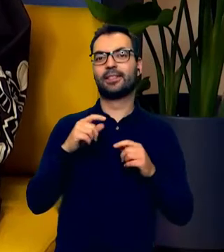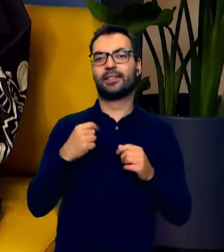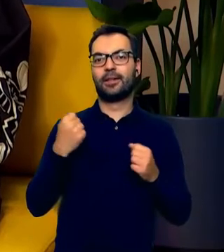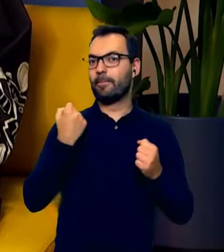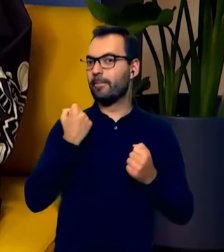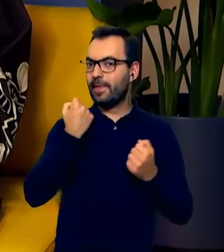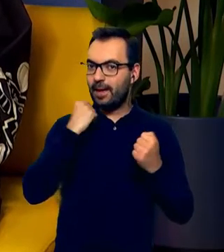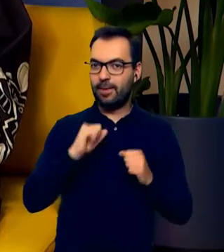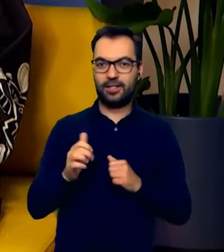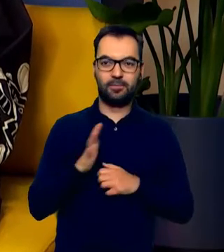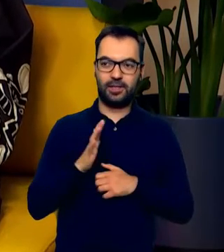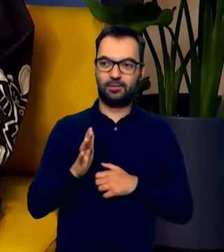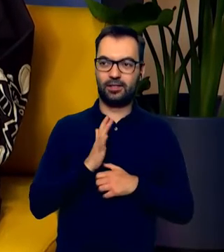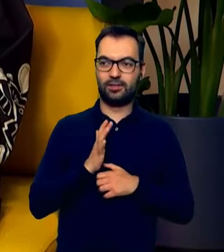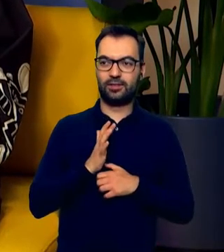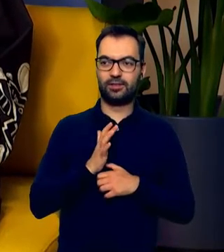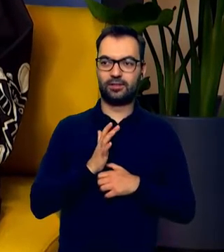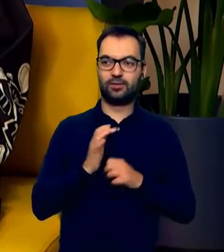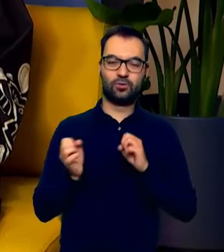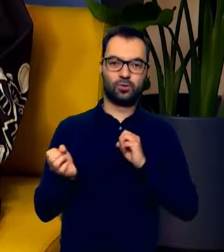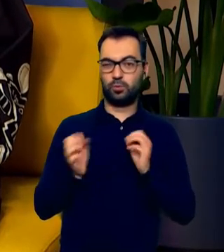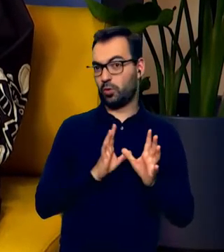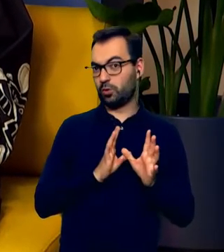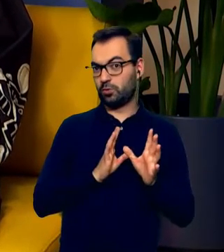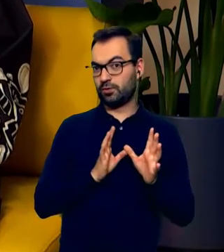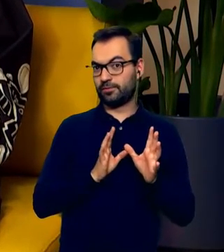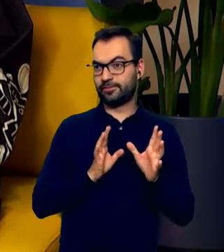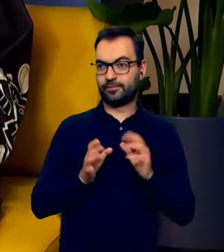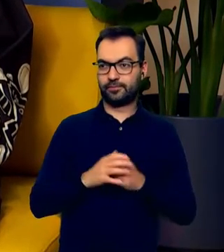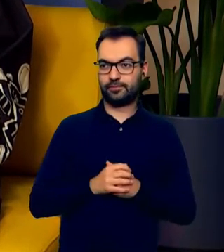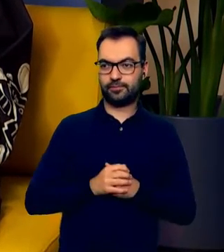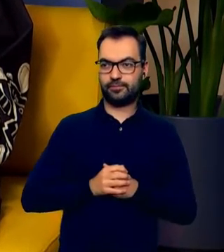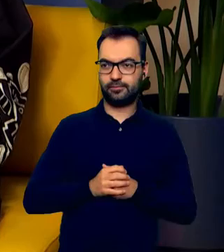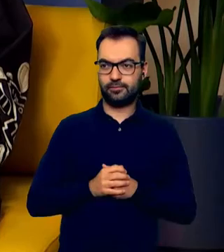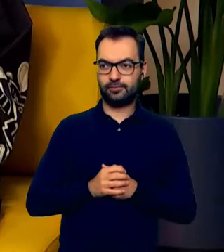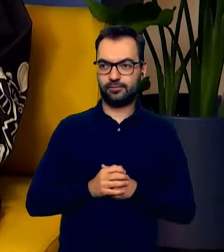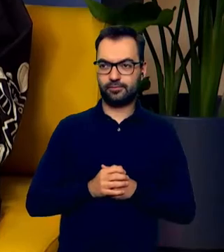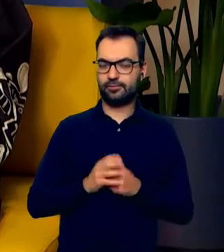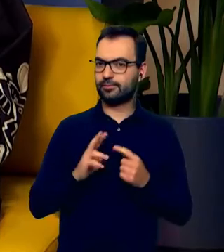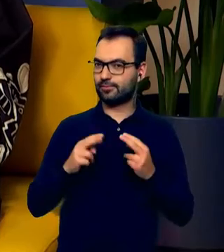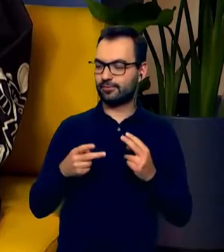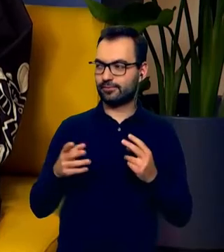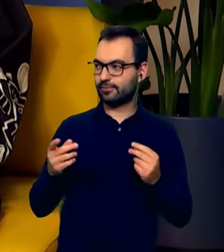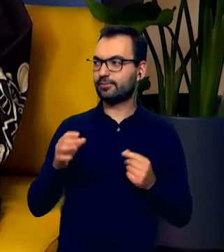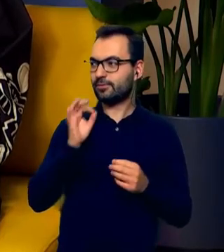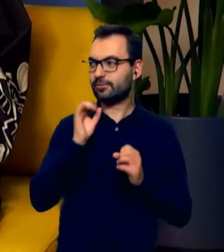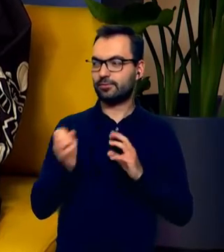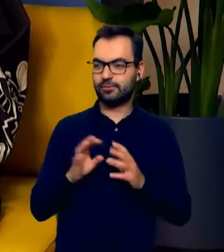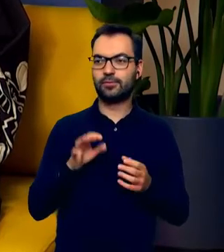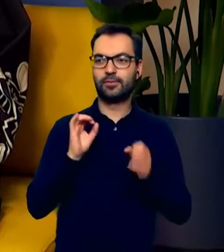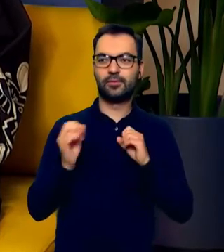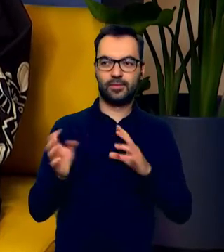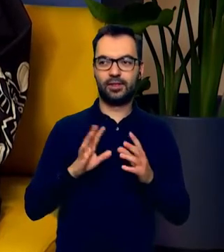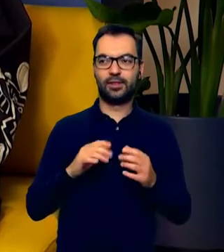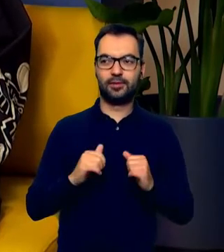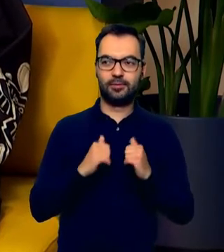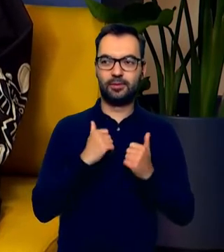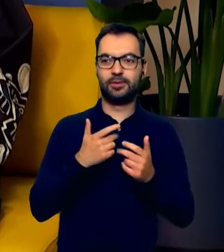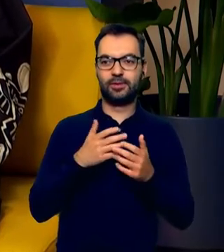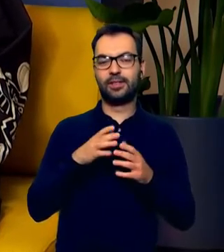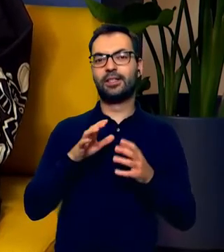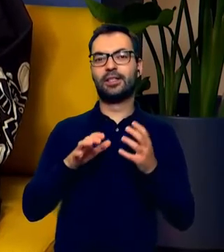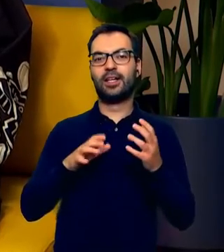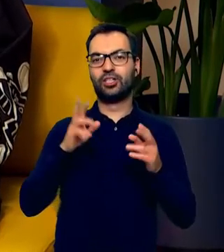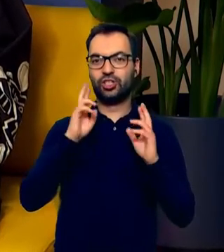z najbezpieczniejszych sposobów, jednymi z naj... jak to się Magda jest odmienił. Dobrym sposobem. Tak, dobrym sposobem na